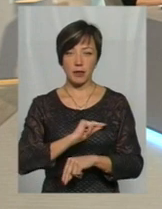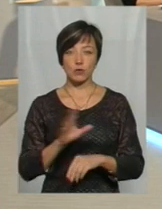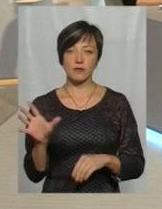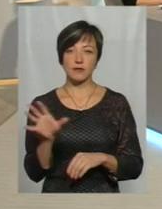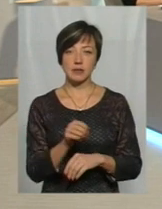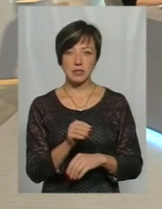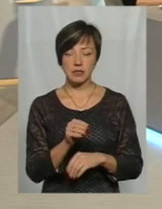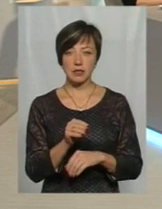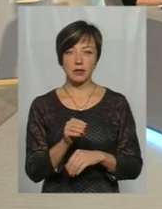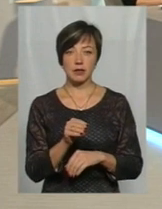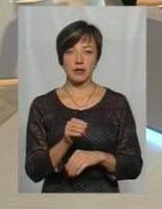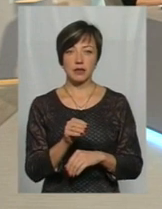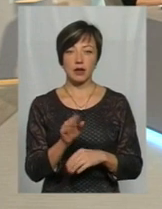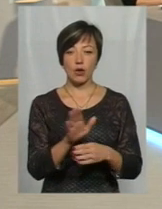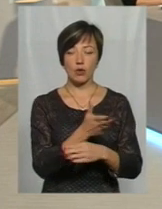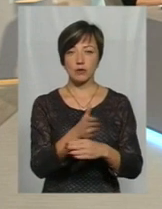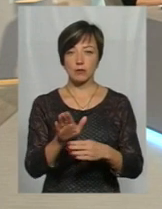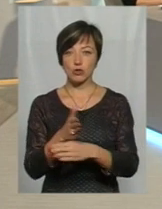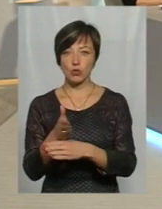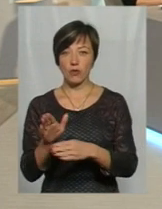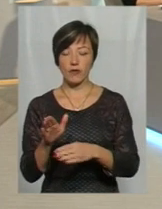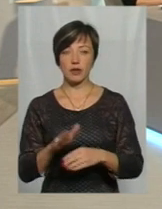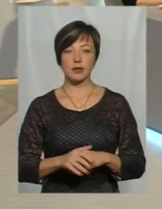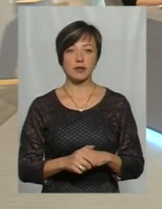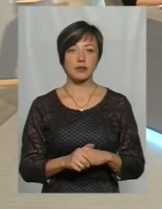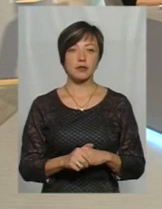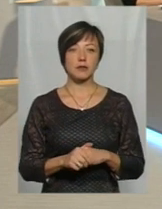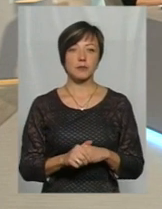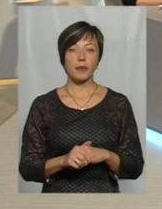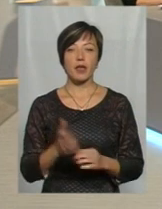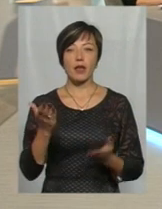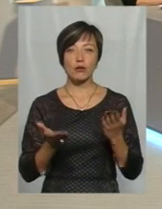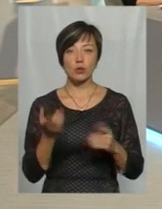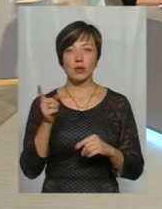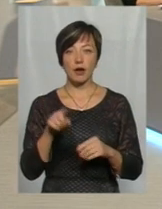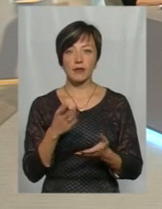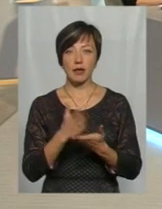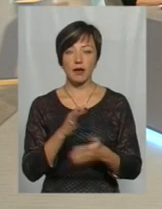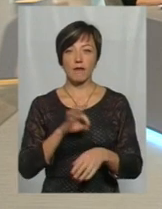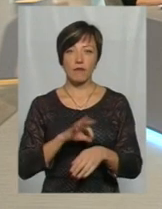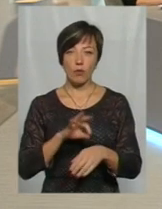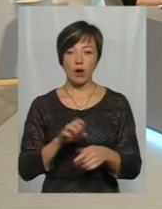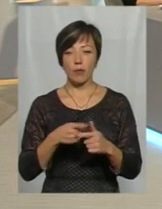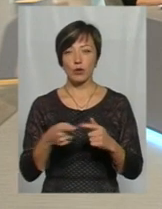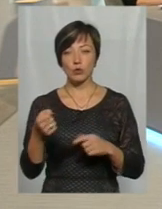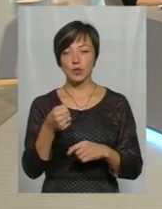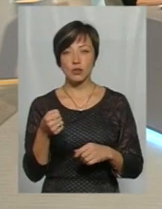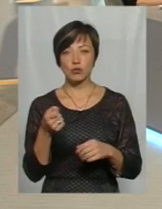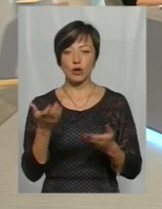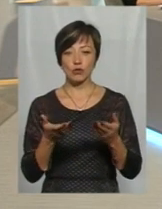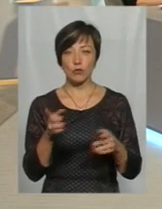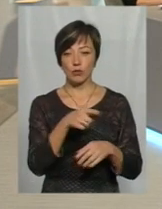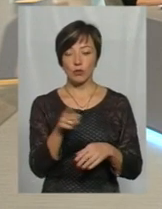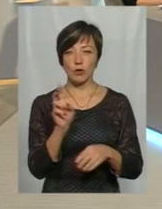всі розмежовані. От, для того, щоб, якщо навіть і є хворі або носії, щоб, якщо